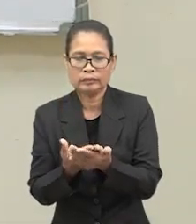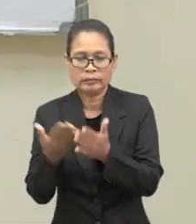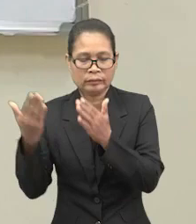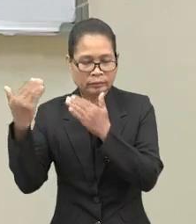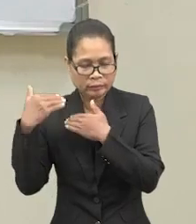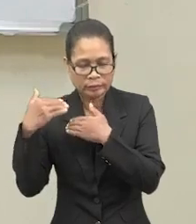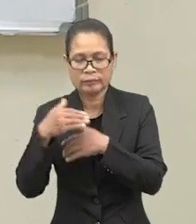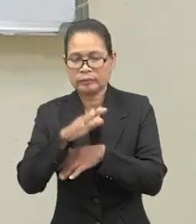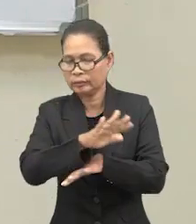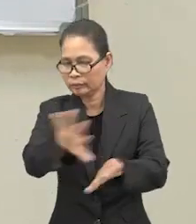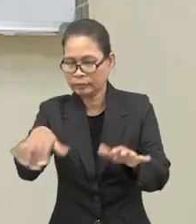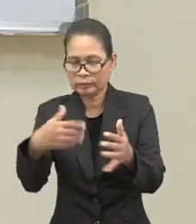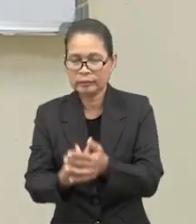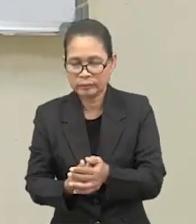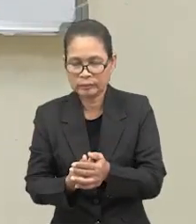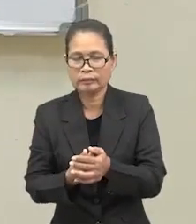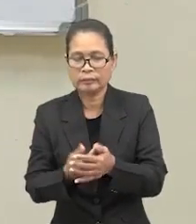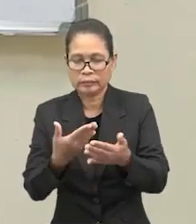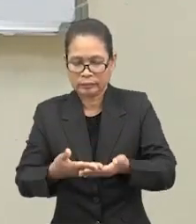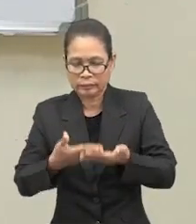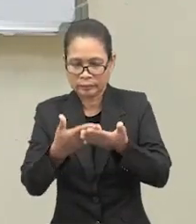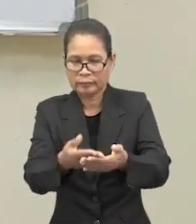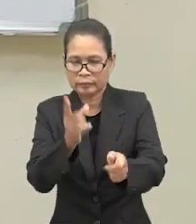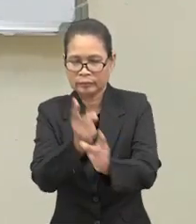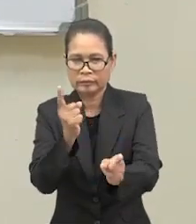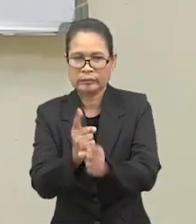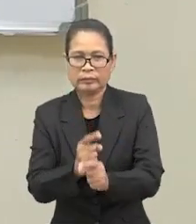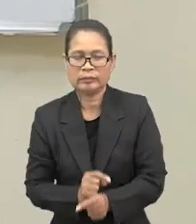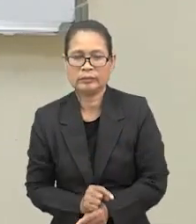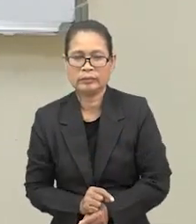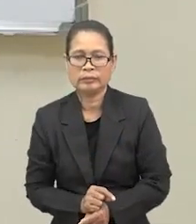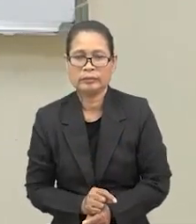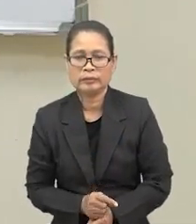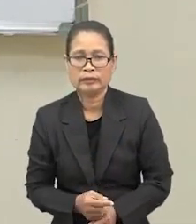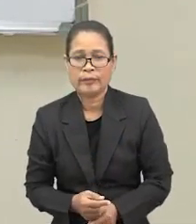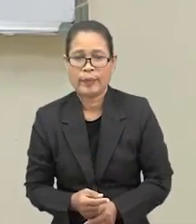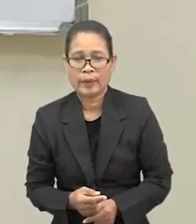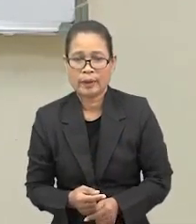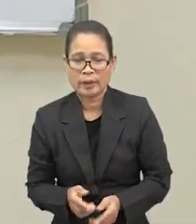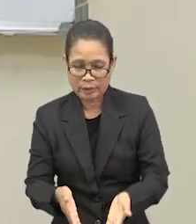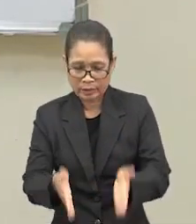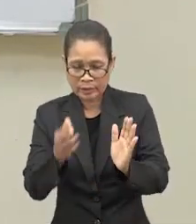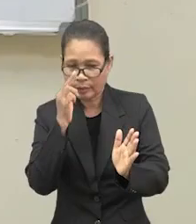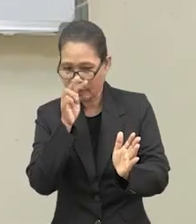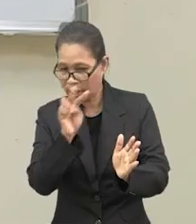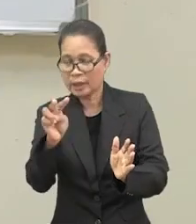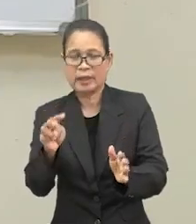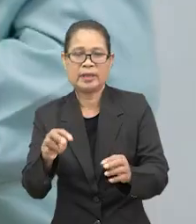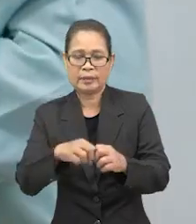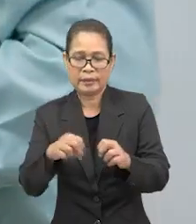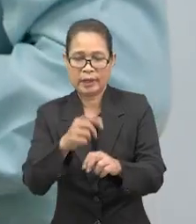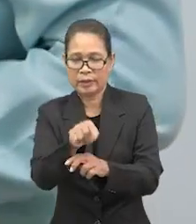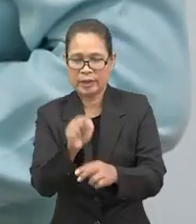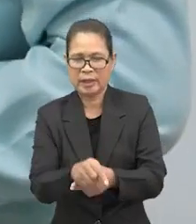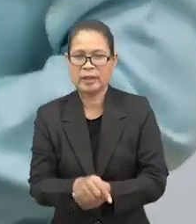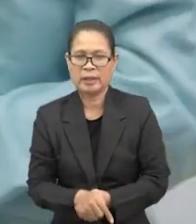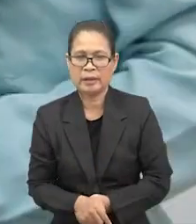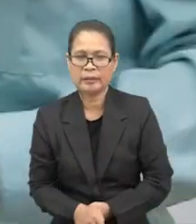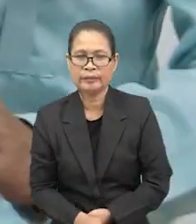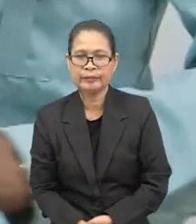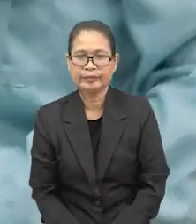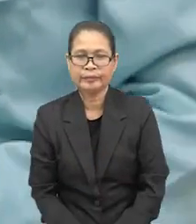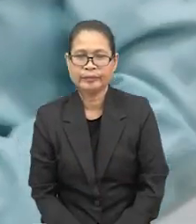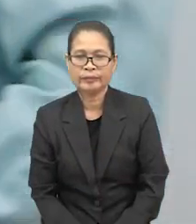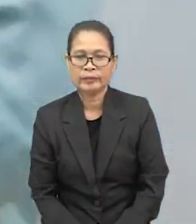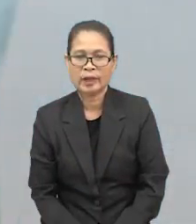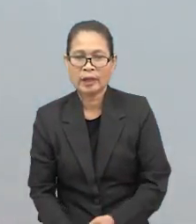Chà, ở con trán, nè cụ sân khâm tha con thành ở khăn nếp bàn bằng cao trầm trời hai. Chà, chẳng, cho con mơ tới chậm nọt phá con